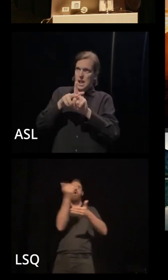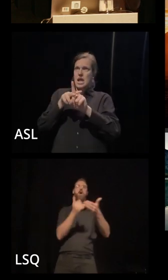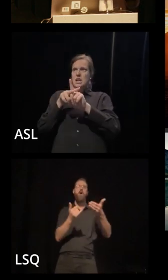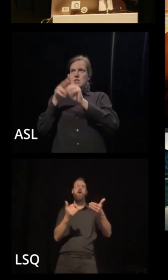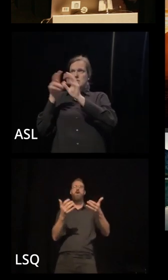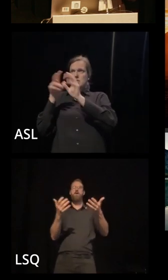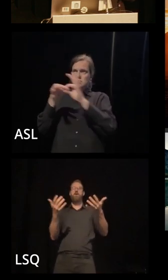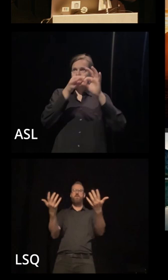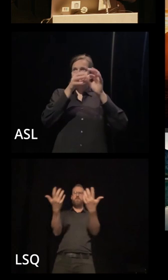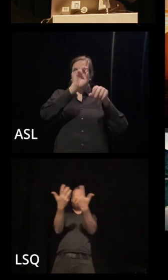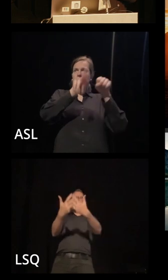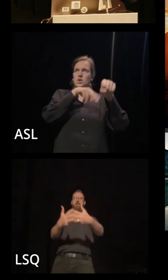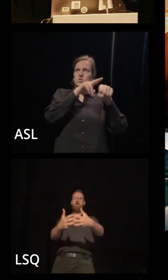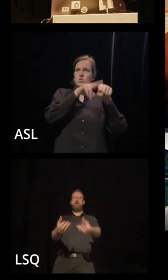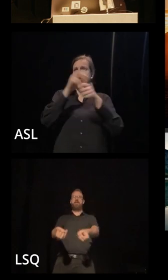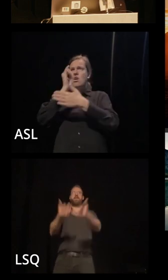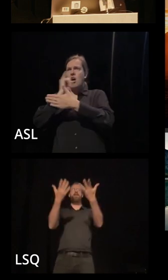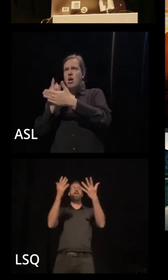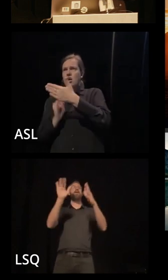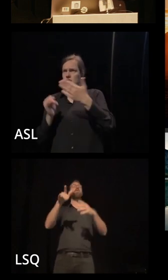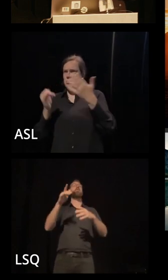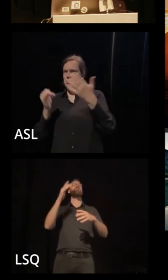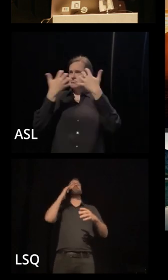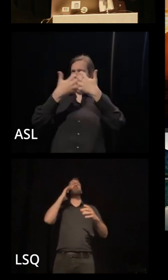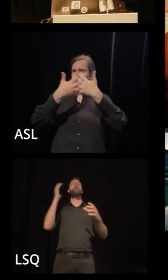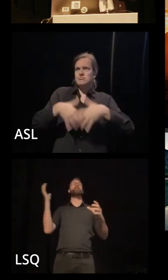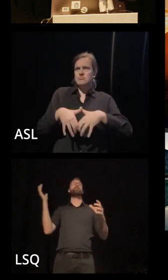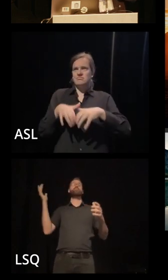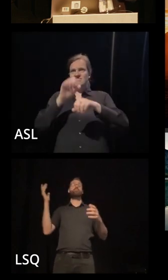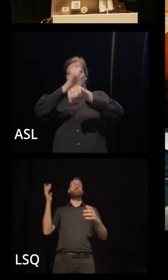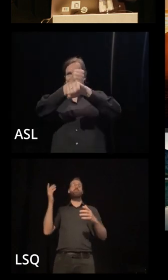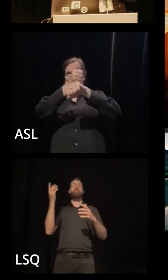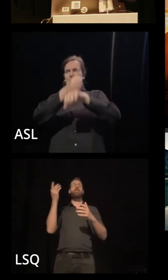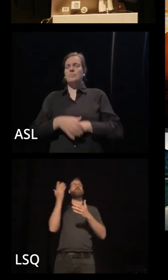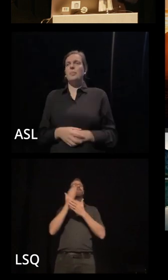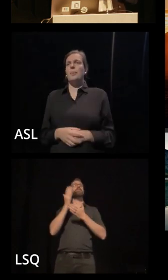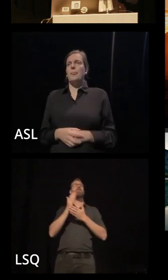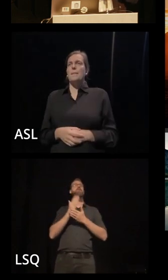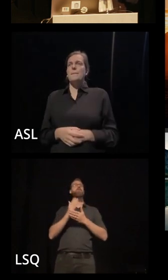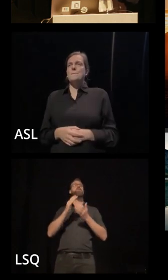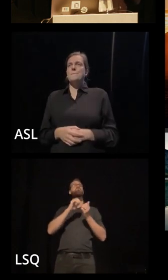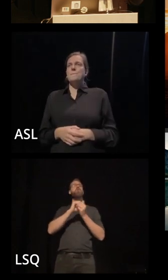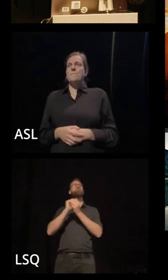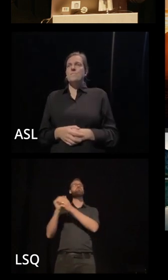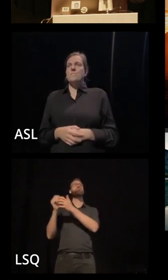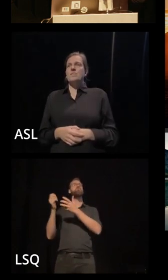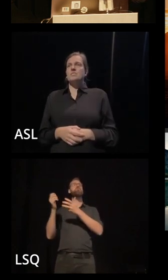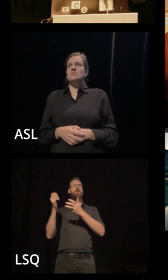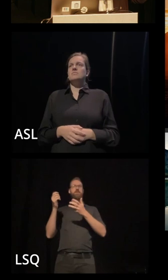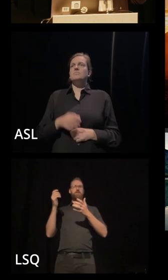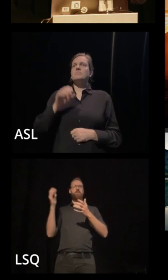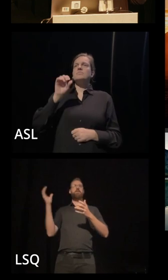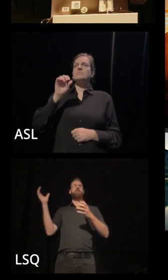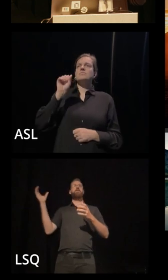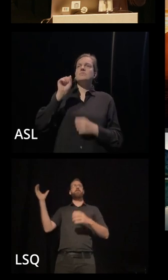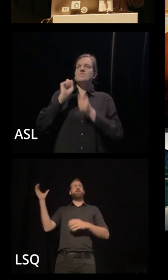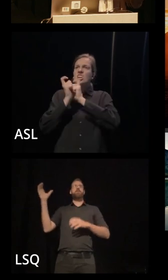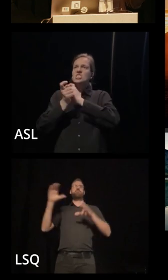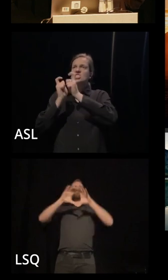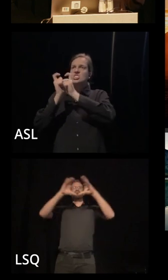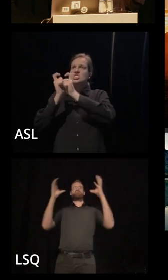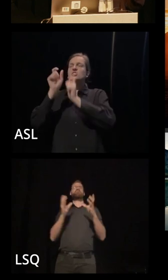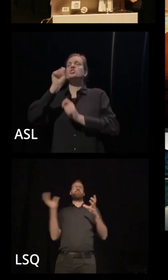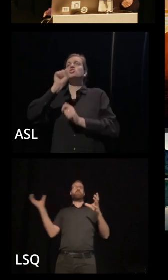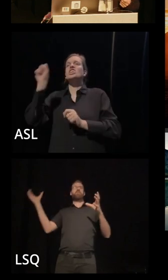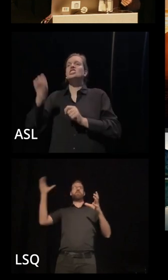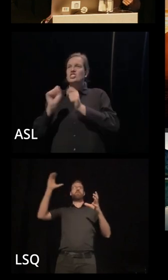avec l'écosystème, parce qu'à chaque solstice, en fait, le soleil passe exactement à travers ces tunnels-là, et c'est de ce dialogue qu'est